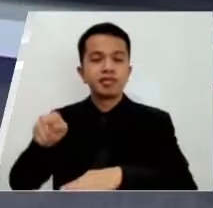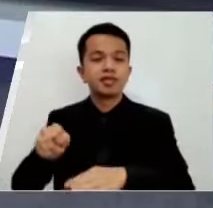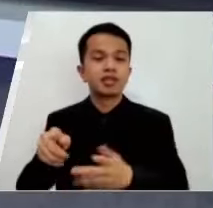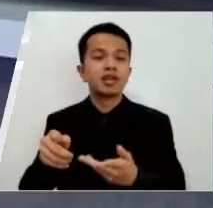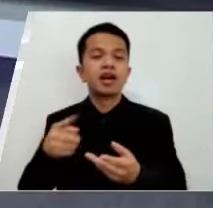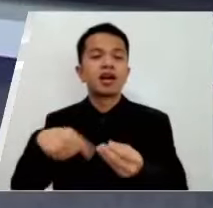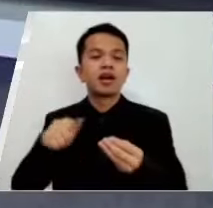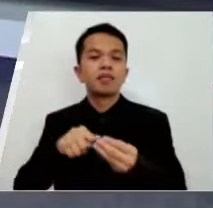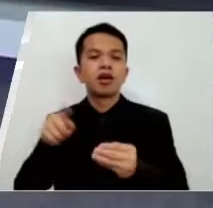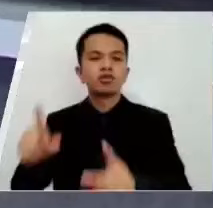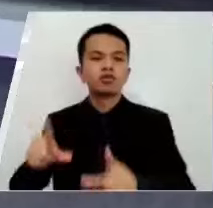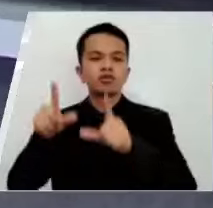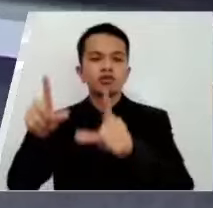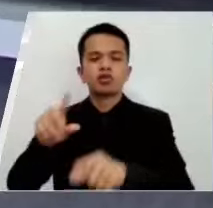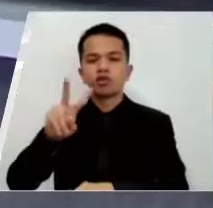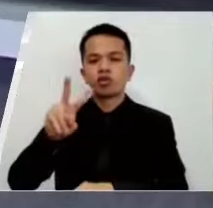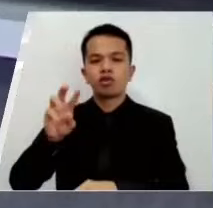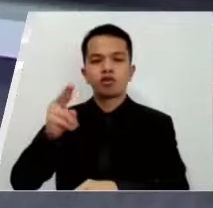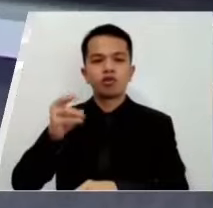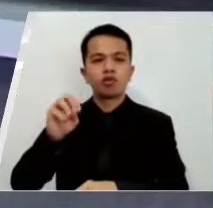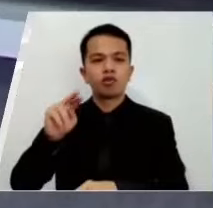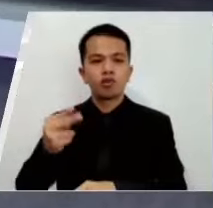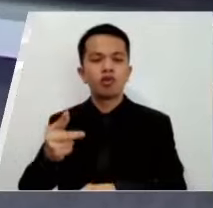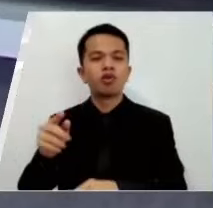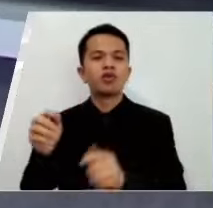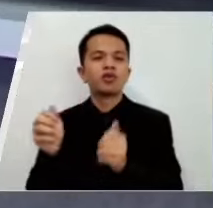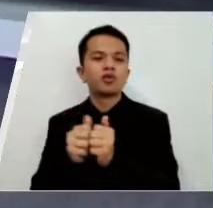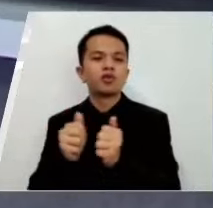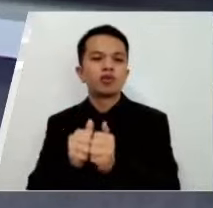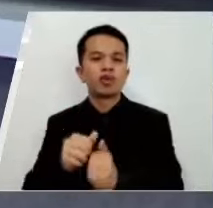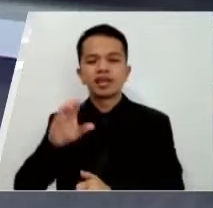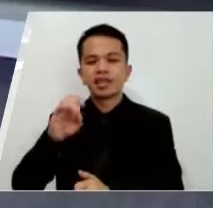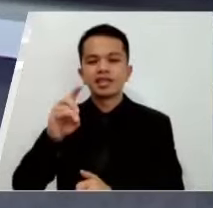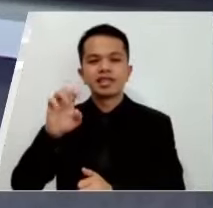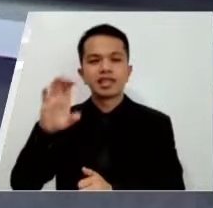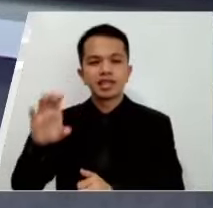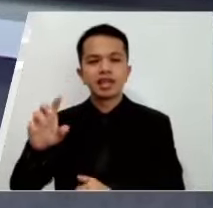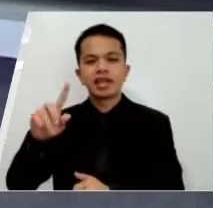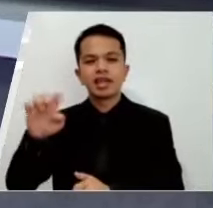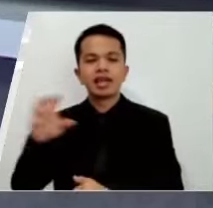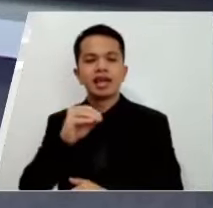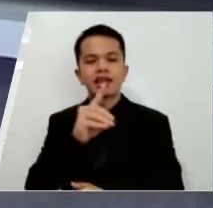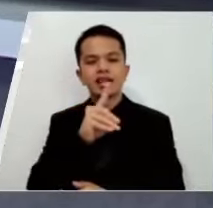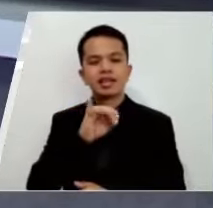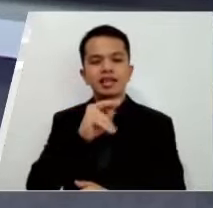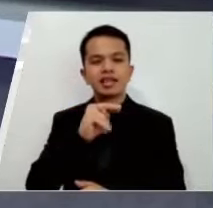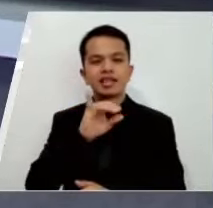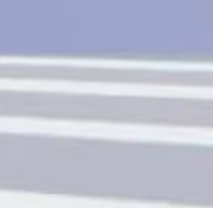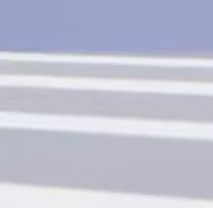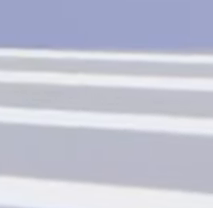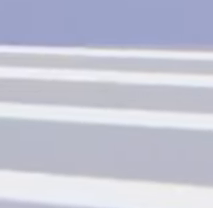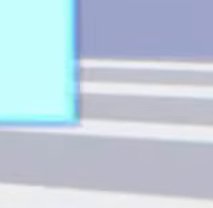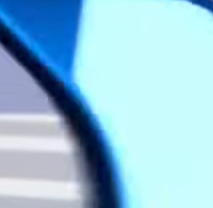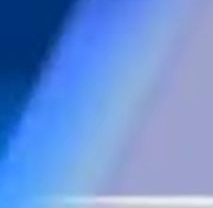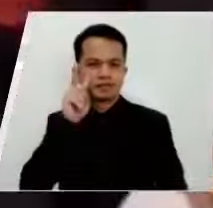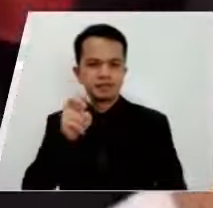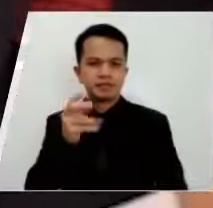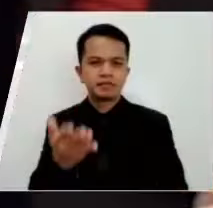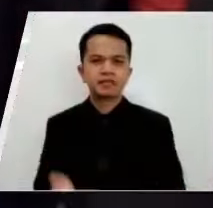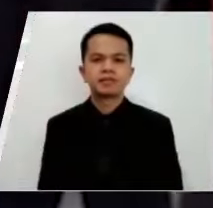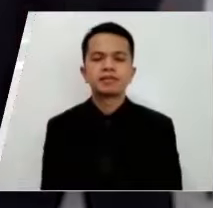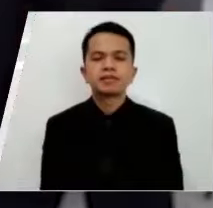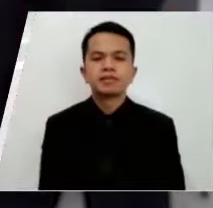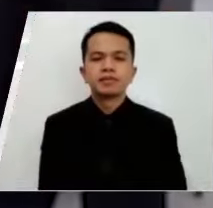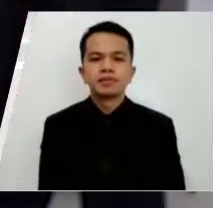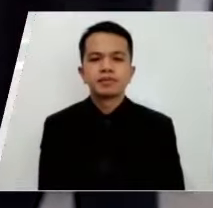Bong Navarro laban sa kanila nina Cedric Lee at Denise Cornejo. Saksi si John Consulta.